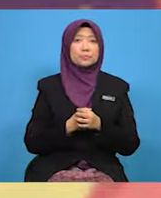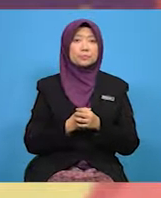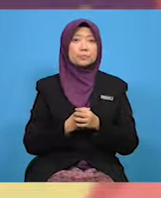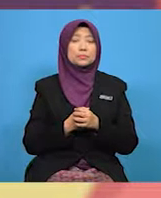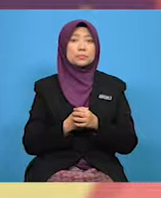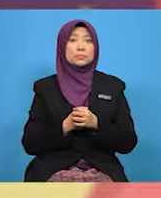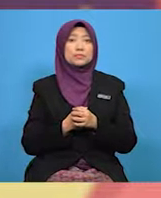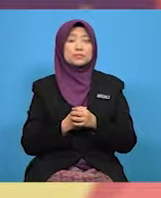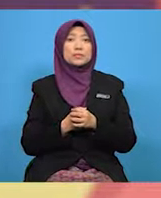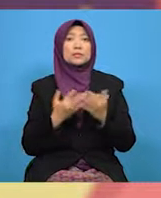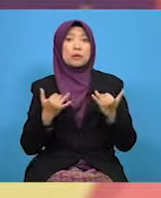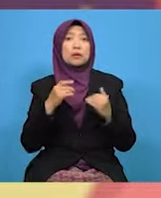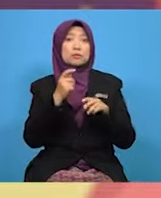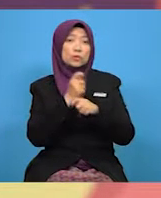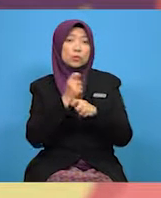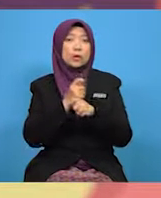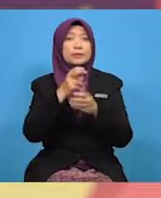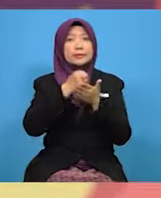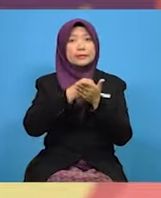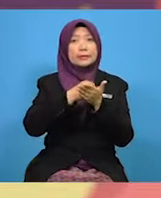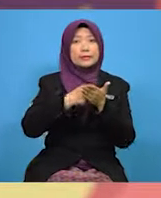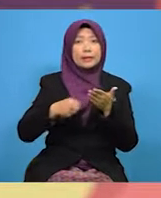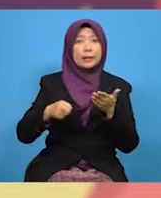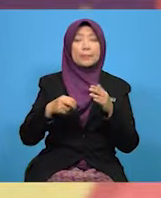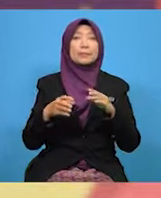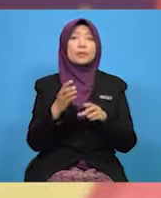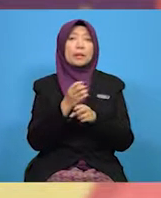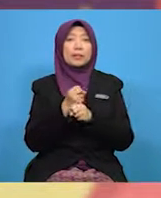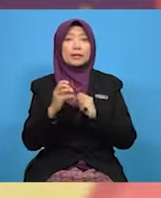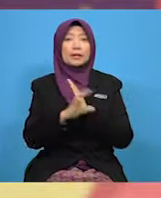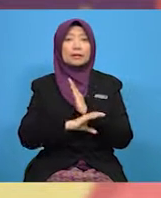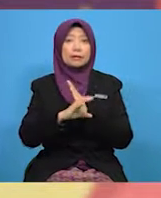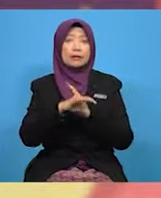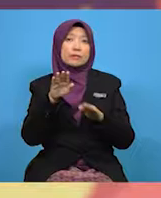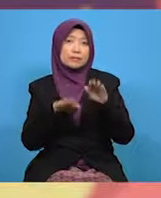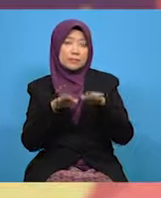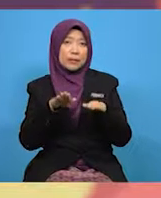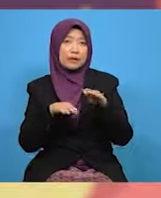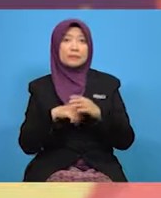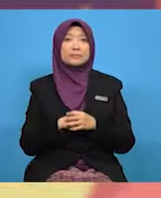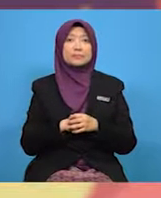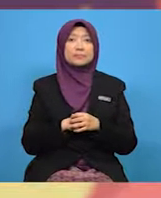kita akan menentukan nilai pendapatan negara pada tingkat keseimbangan